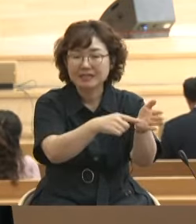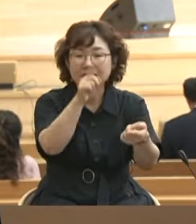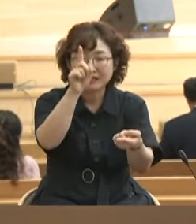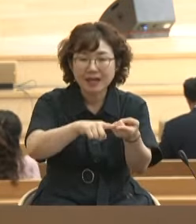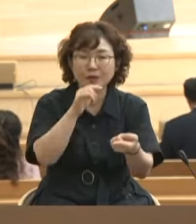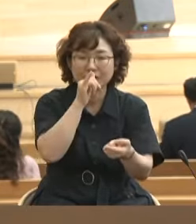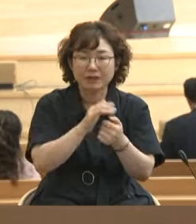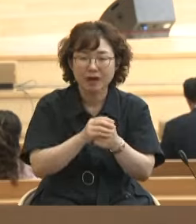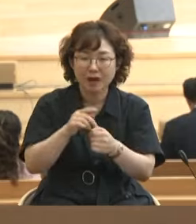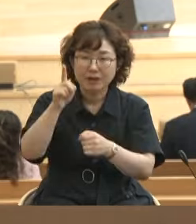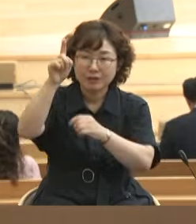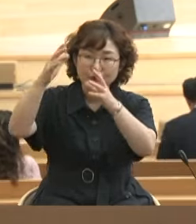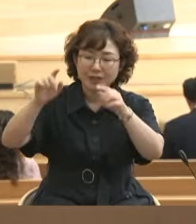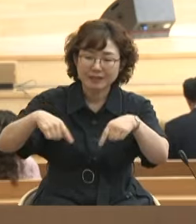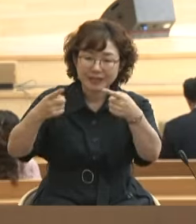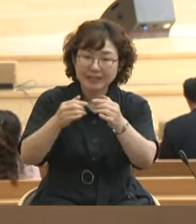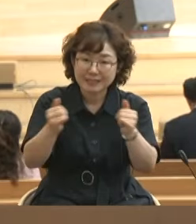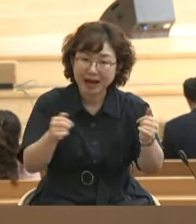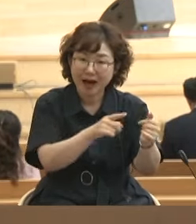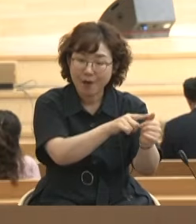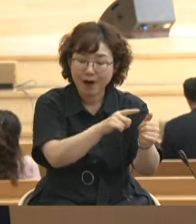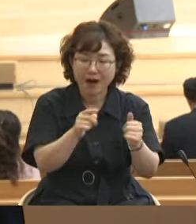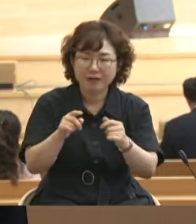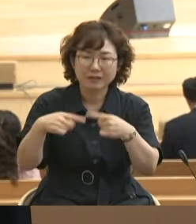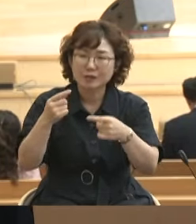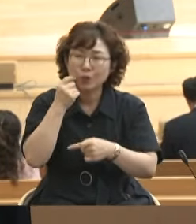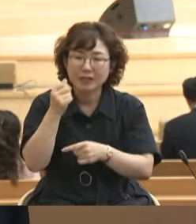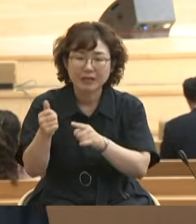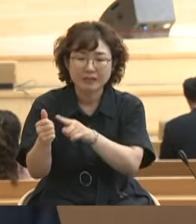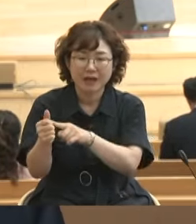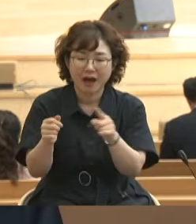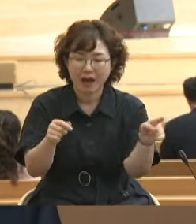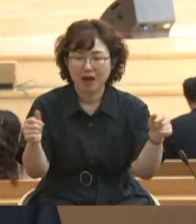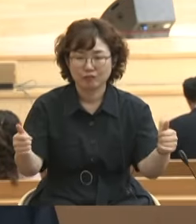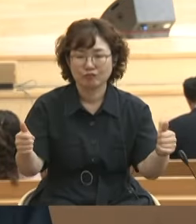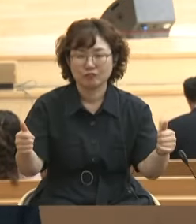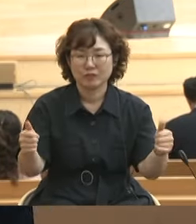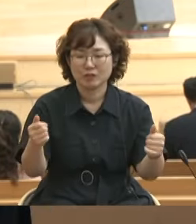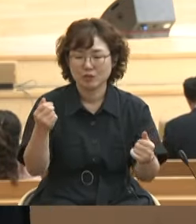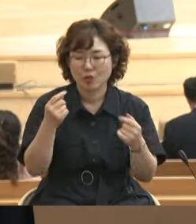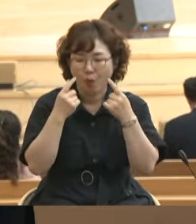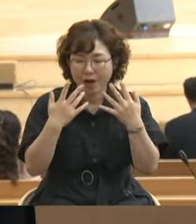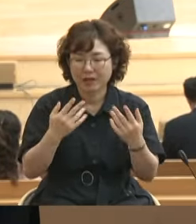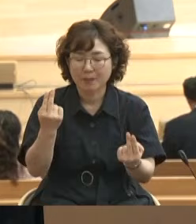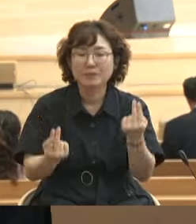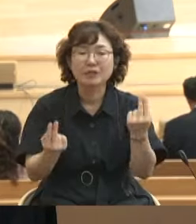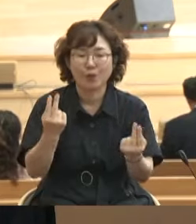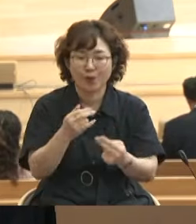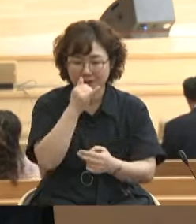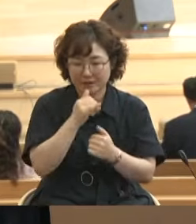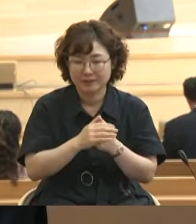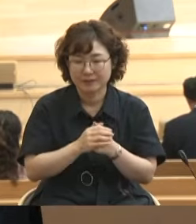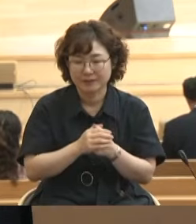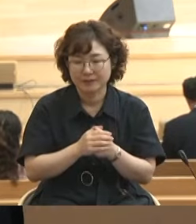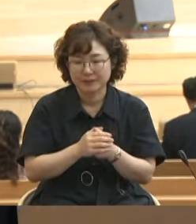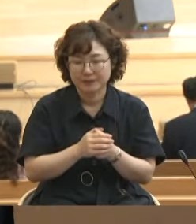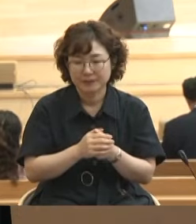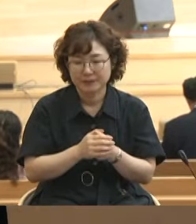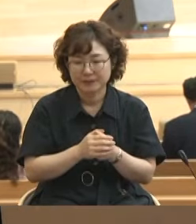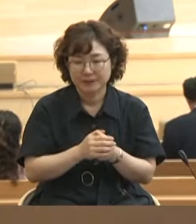천국에 들어갈 자와 들어가지 못할 자가 정확하게 비교되어 나와요. 자, 먼저